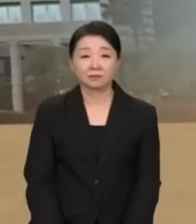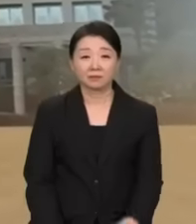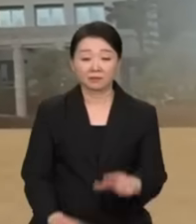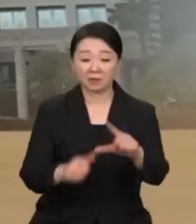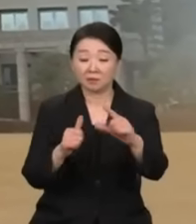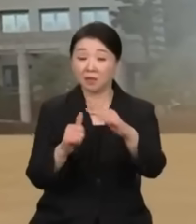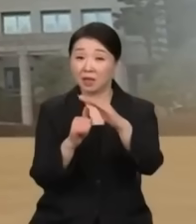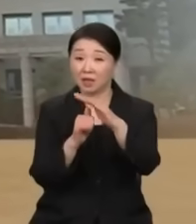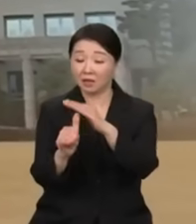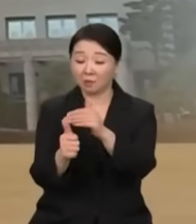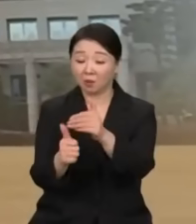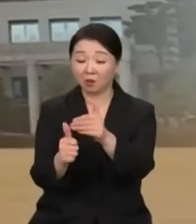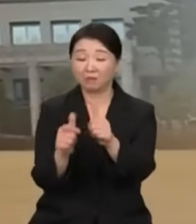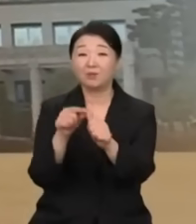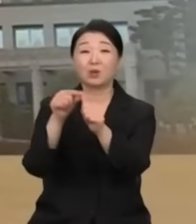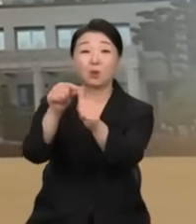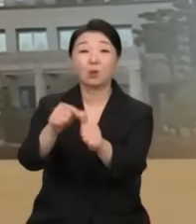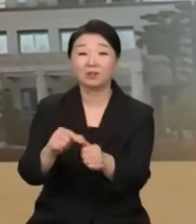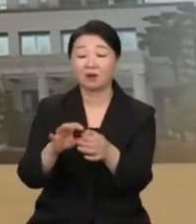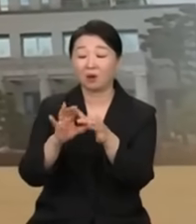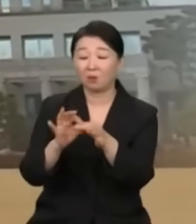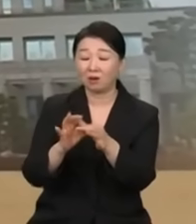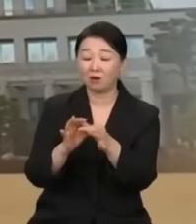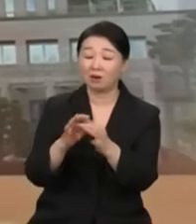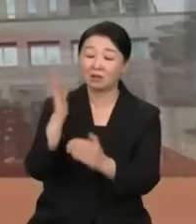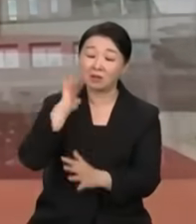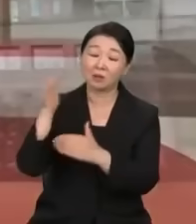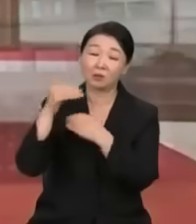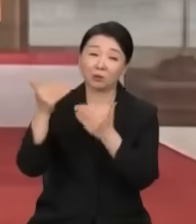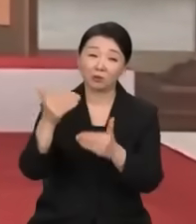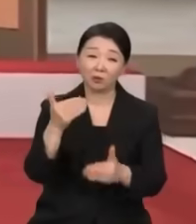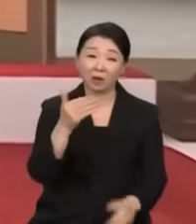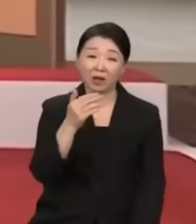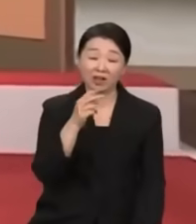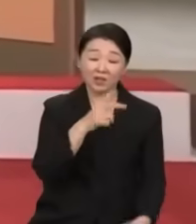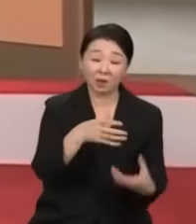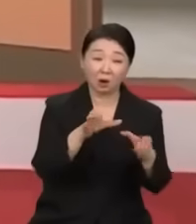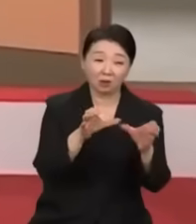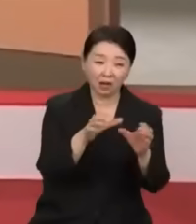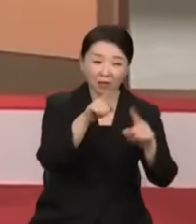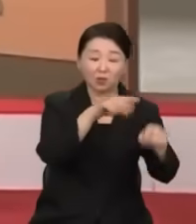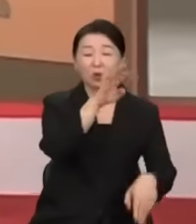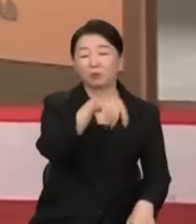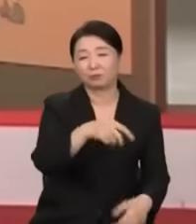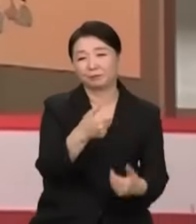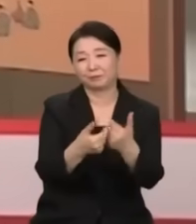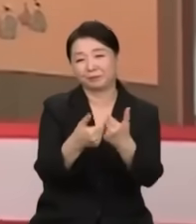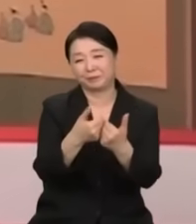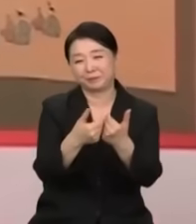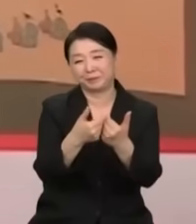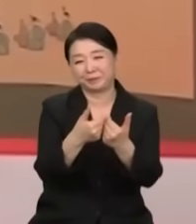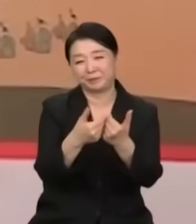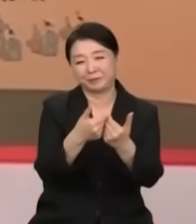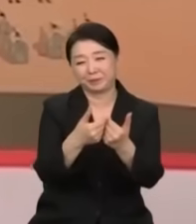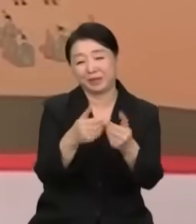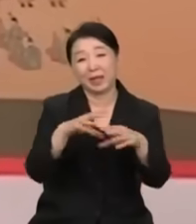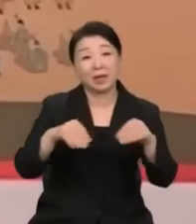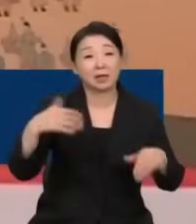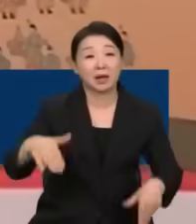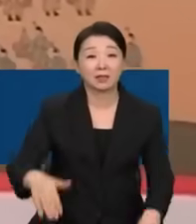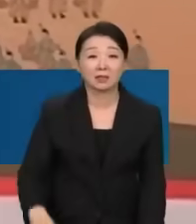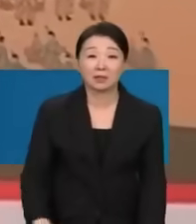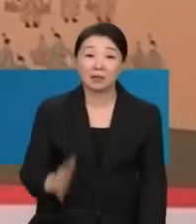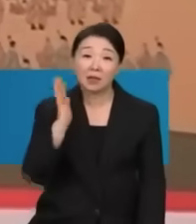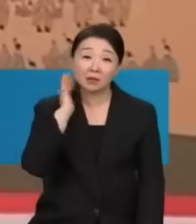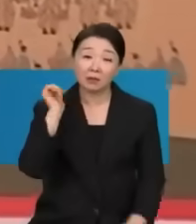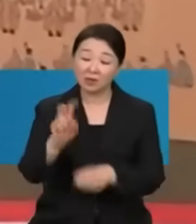비례대표 공천을 둘러싼 대통령실과 여당 지도부 사이의 갈등도 끝내 앙금을 남기게 됐습니다. 대통령의 20년